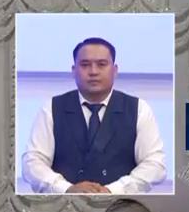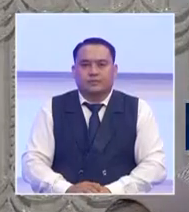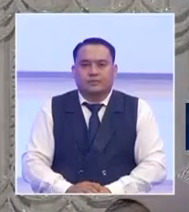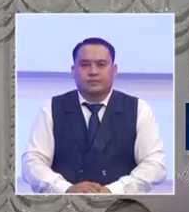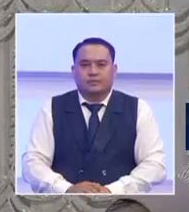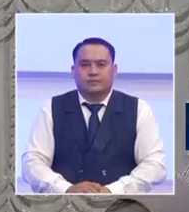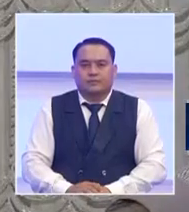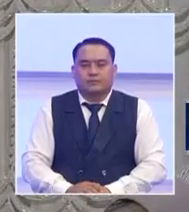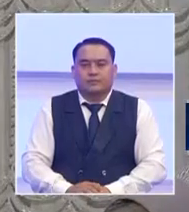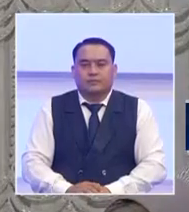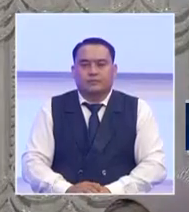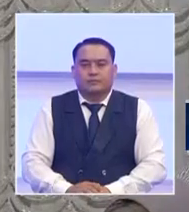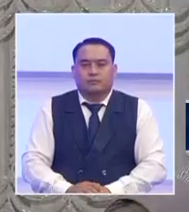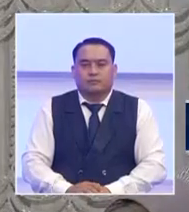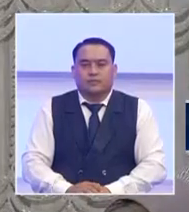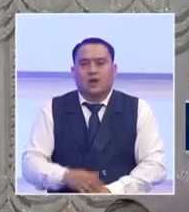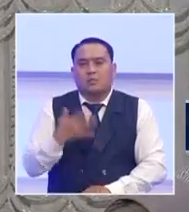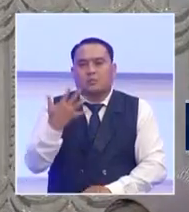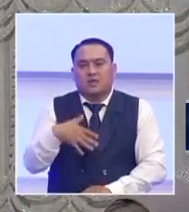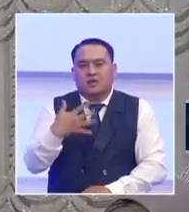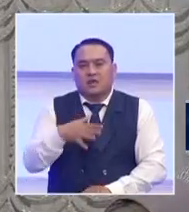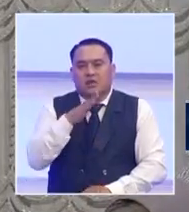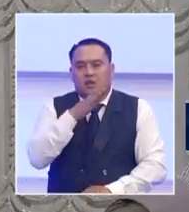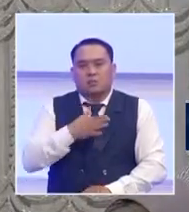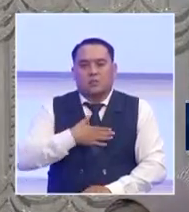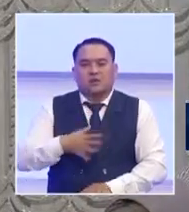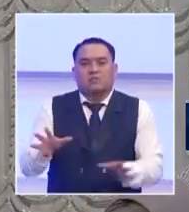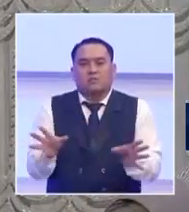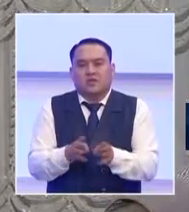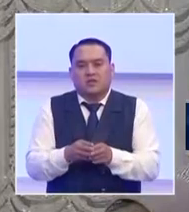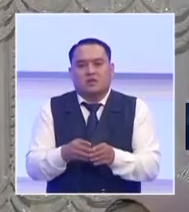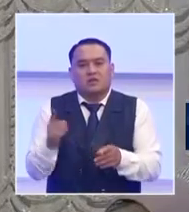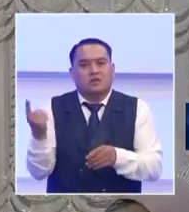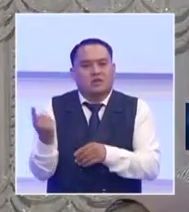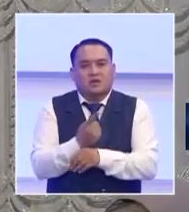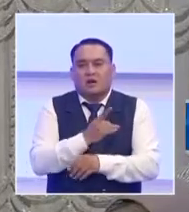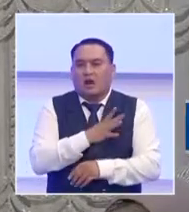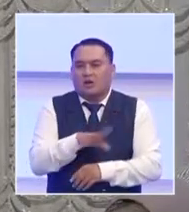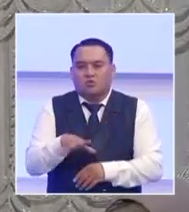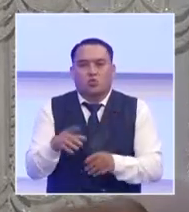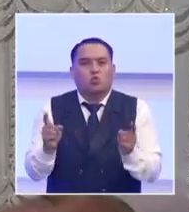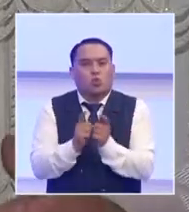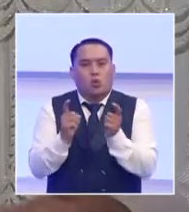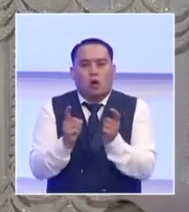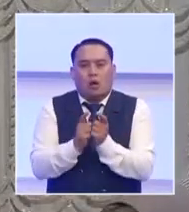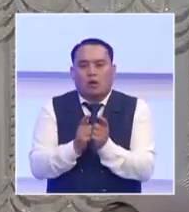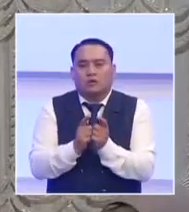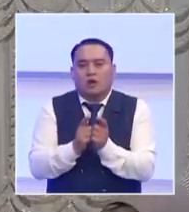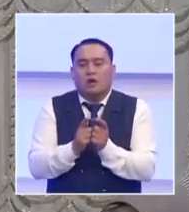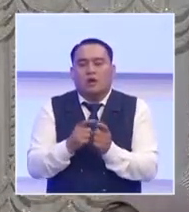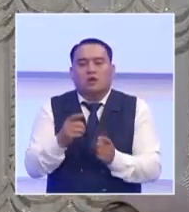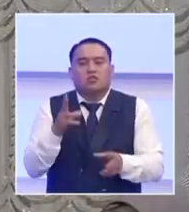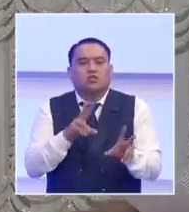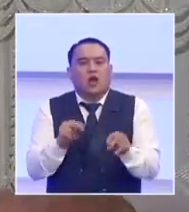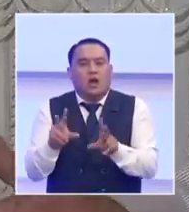вы не поверите но за 50 с лишним лет мы с моей супругой ни разу не ругались и в том что мы живем счастлива поле полувека